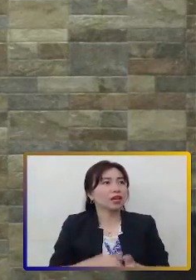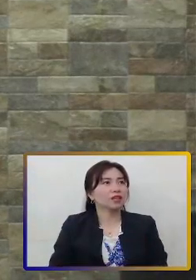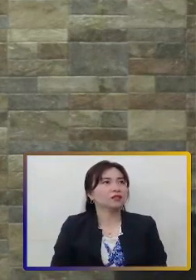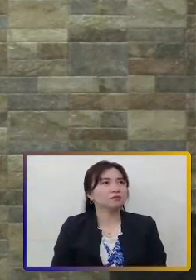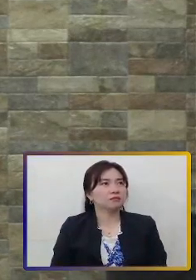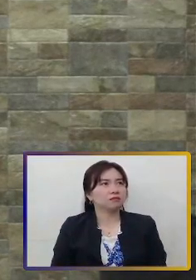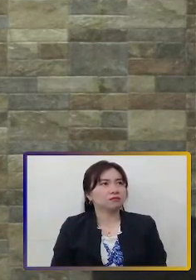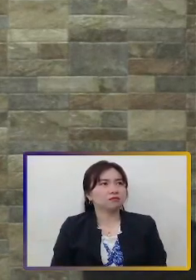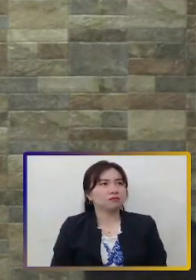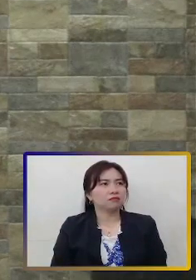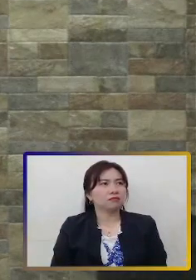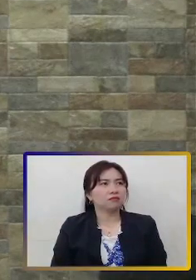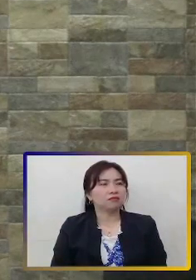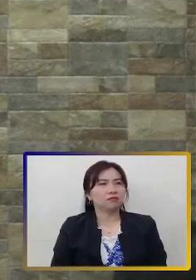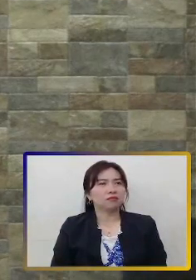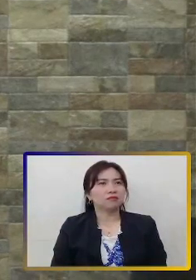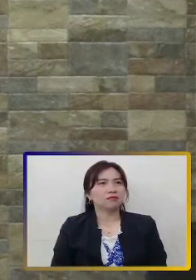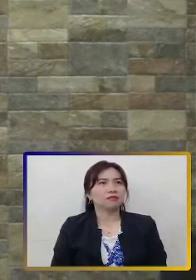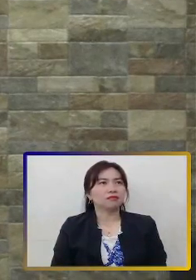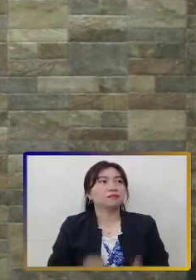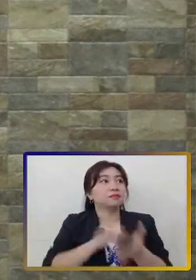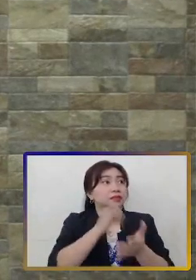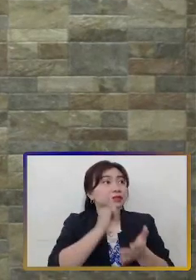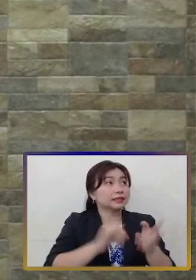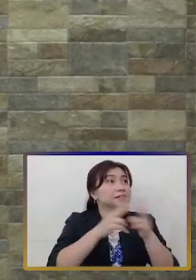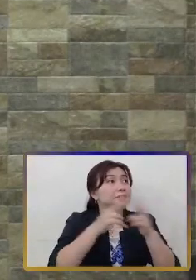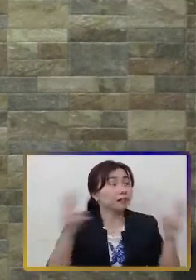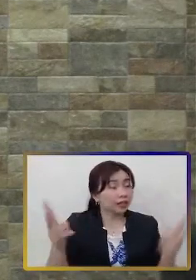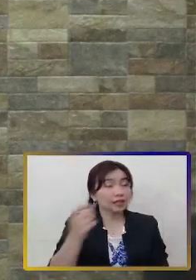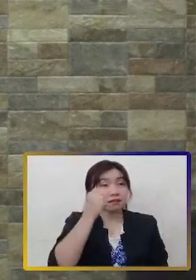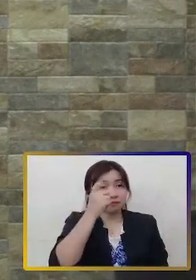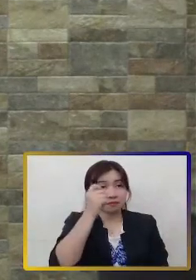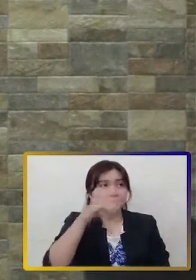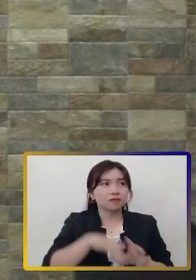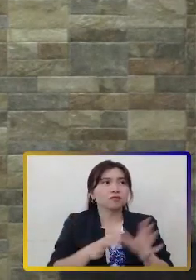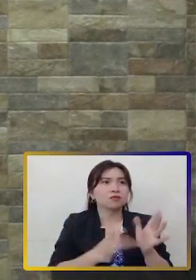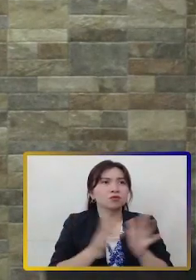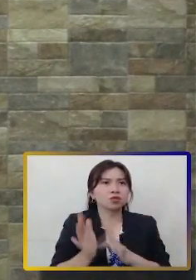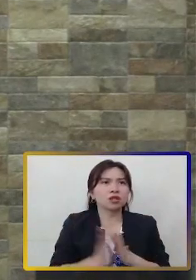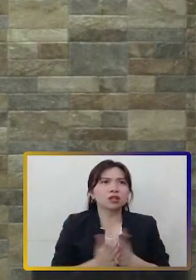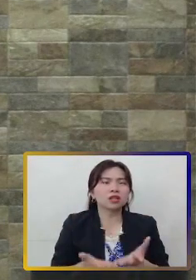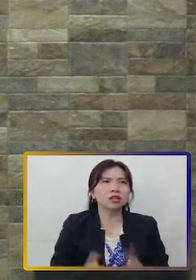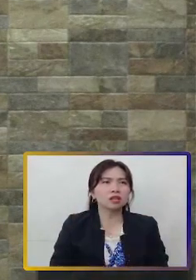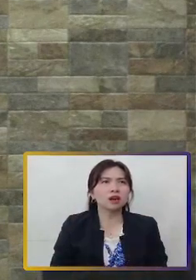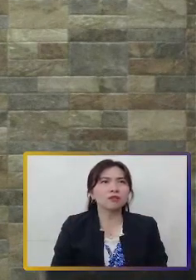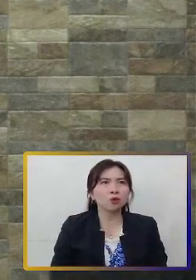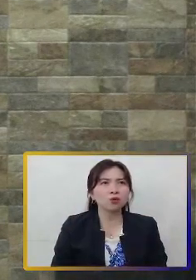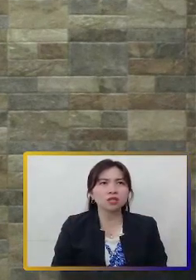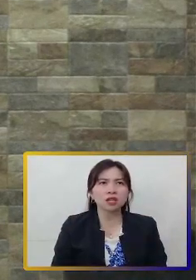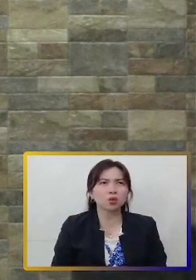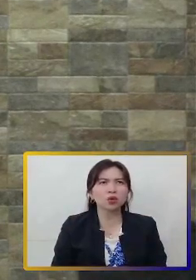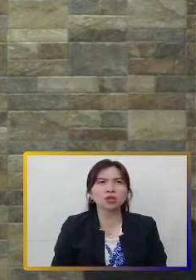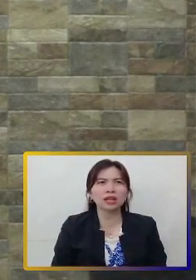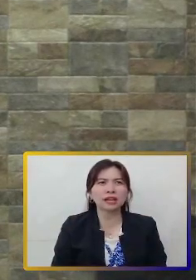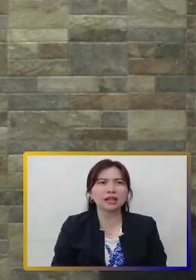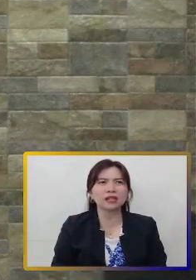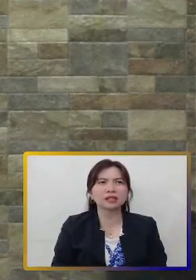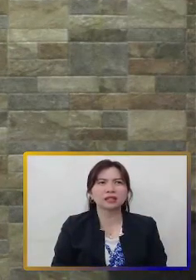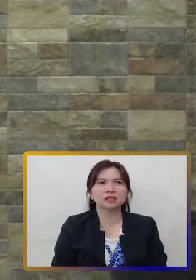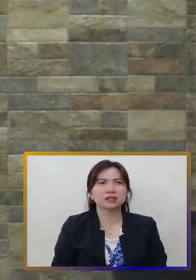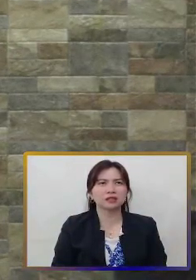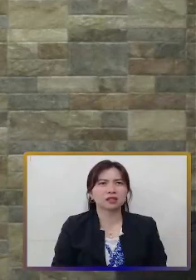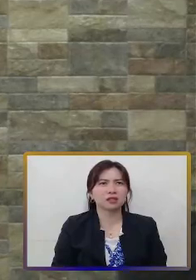Lilipas you that is very clear in the Bible and it will come to the point of our lives mga kapatid pag doon tayo nagtuo ng